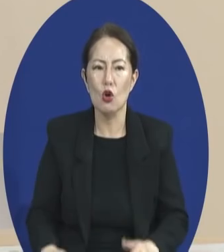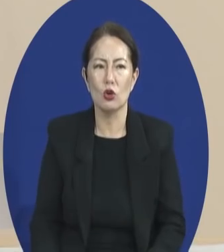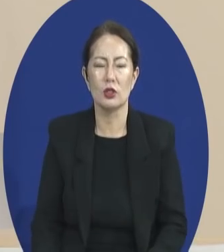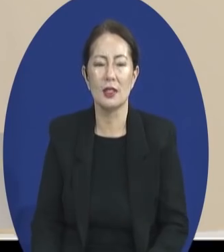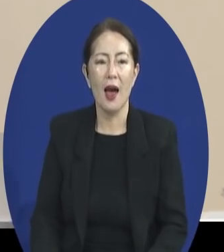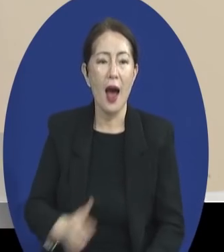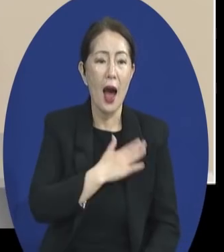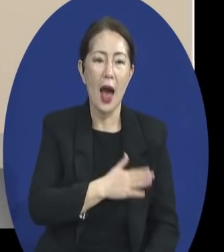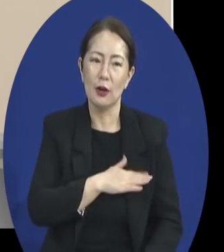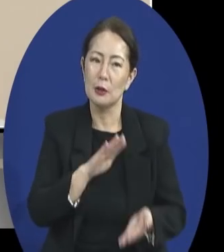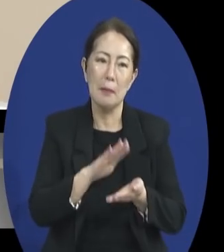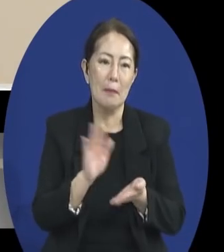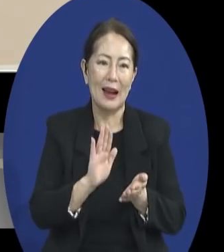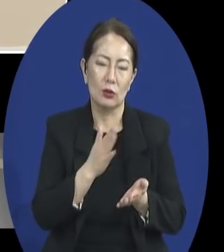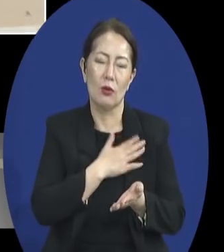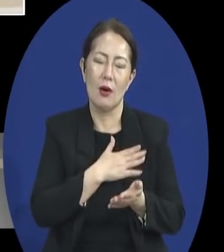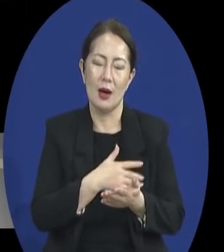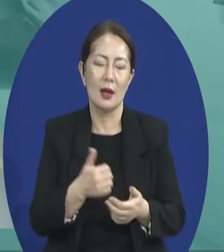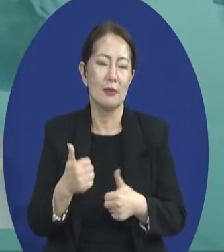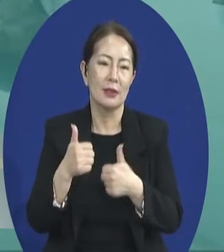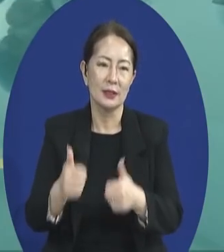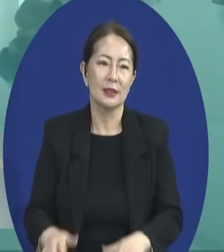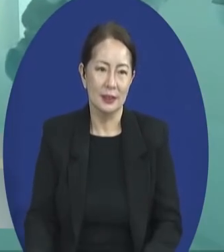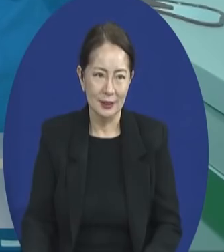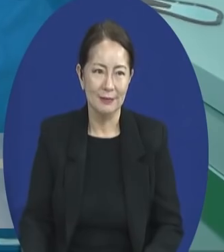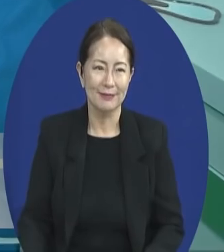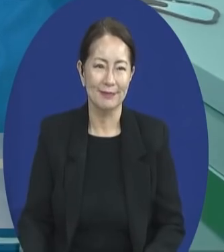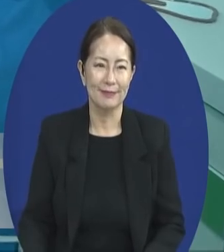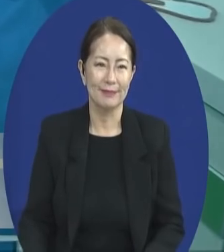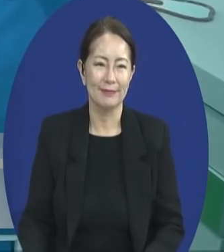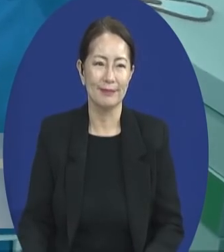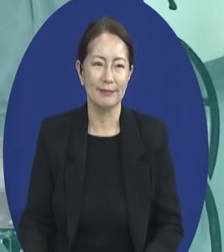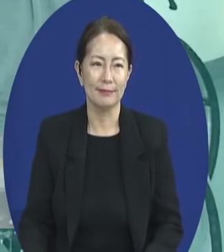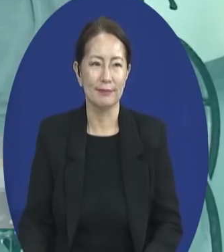хайр бол багтахгүй хайр тусмах хэрэгтэй.